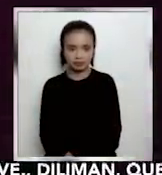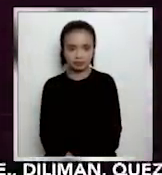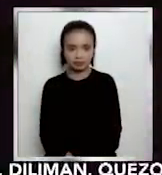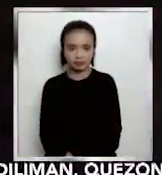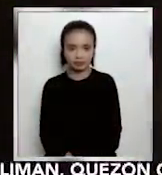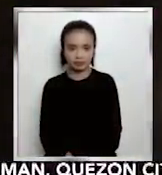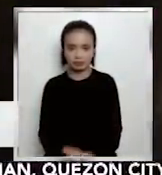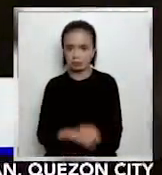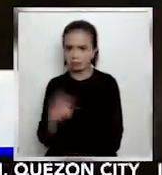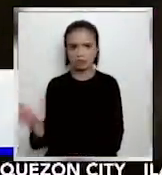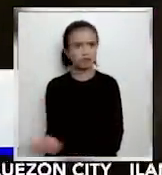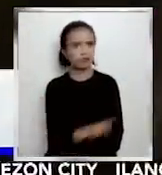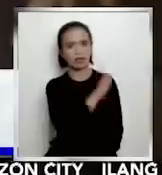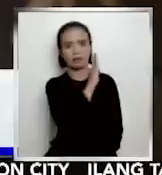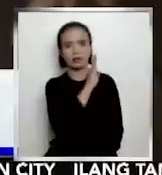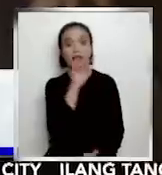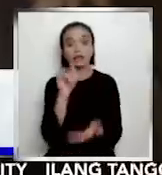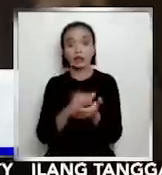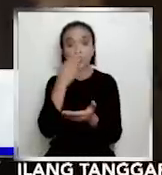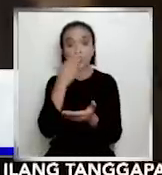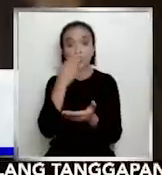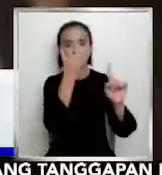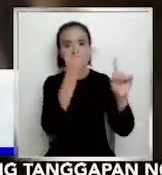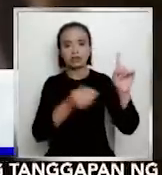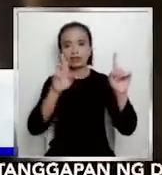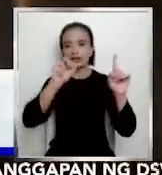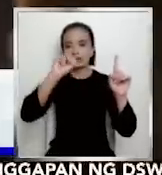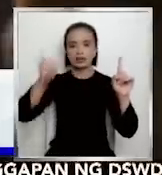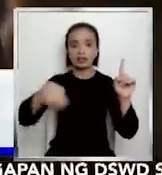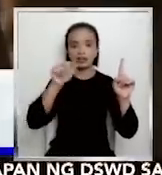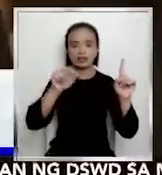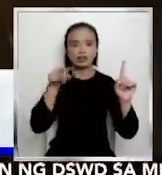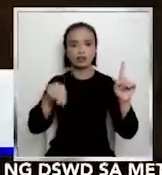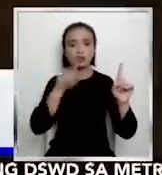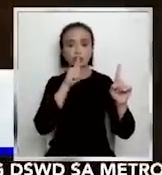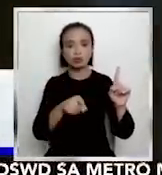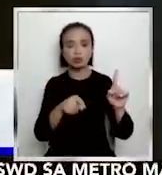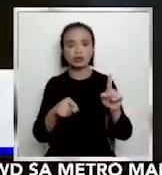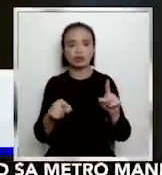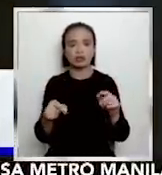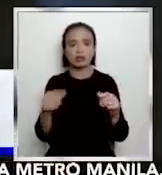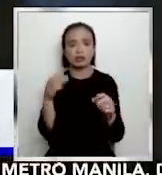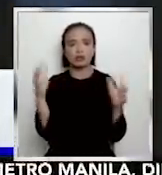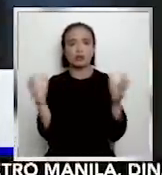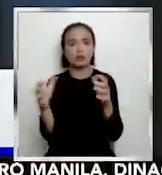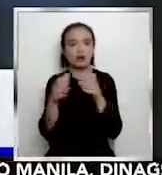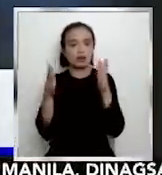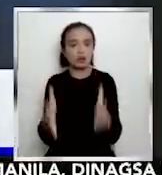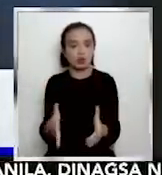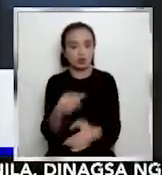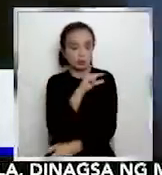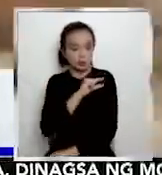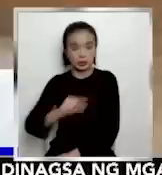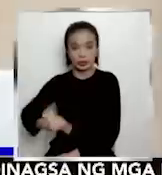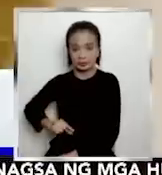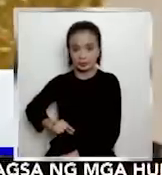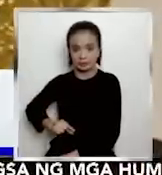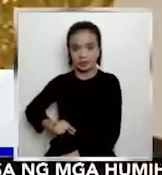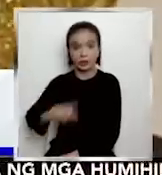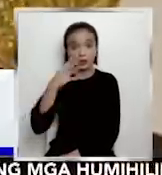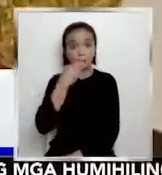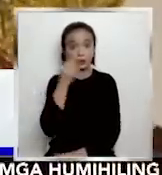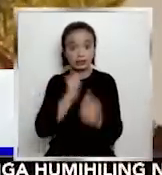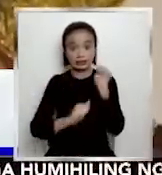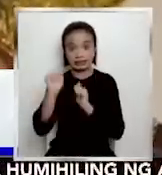matapang. Ganyan si Jara Orduja, ang legendary warrior queen ng Tawalisi na gagampanan ni Sanya Lopez.